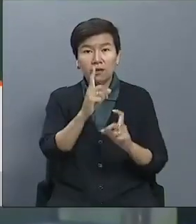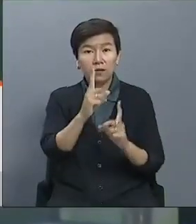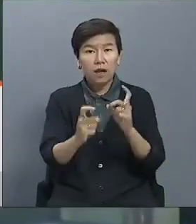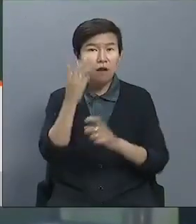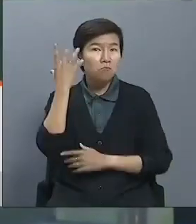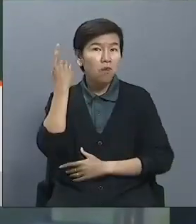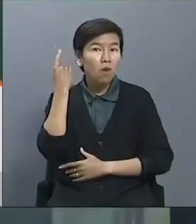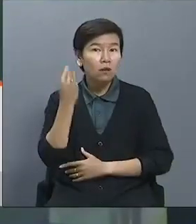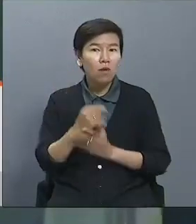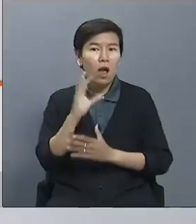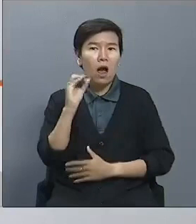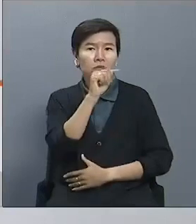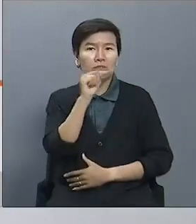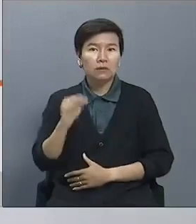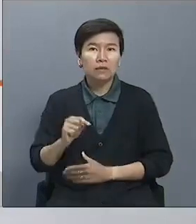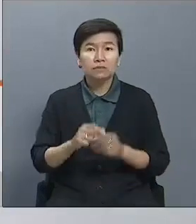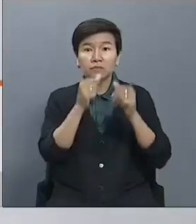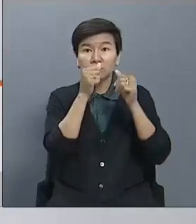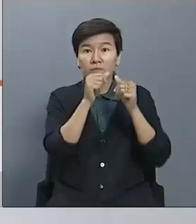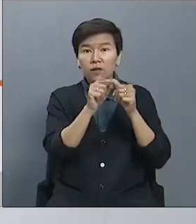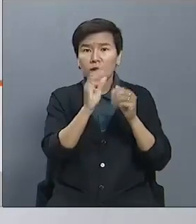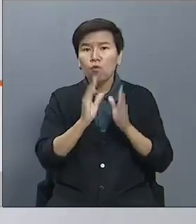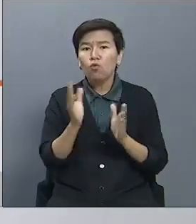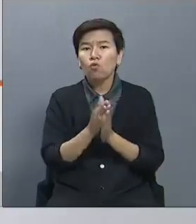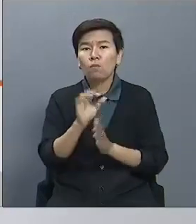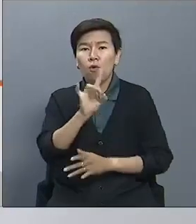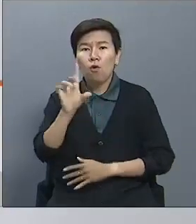ก็จะรีบนะครับมีรายงานว่าตัวเลขผู้เสียชีวิตเมื่อวานนี้สูงถึงร้อยละ50อยู่ที่ 120